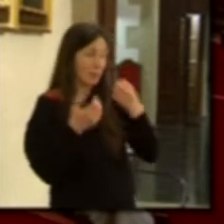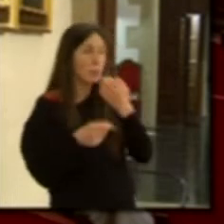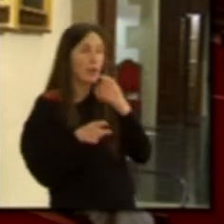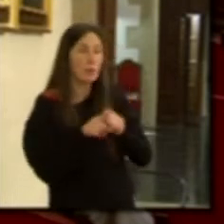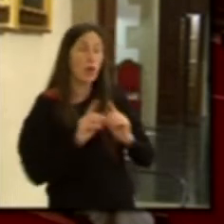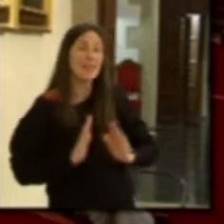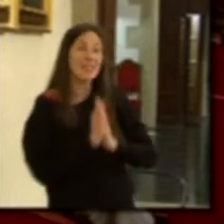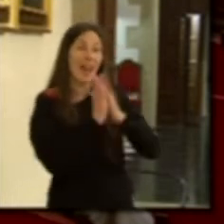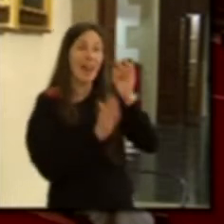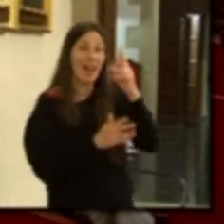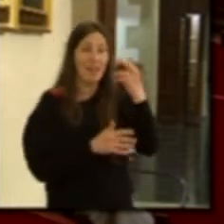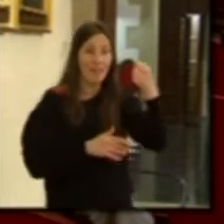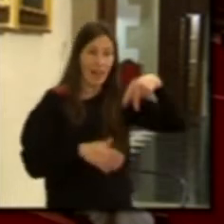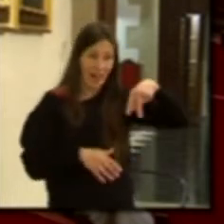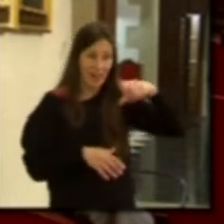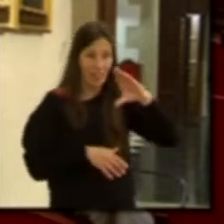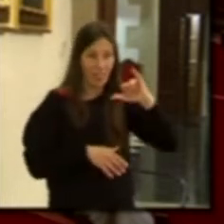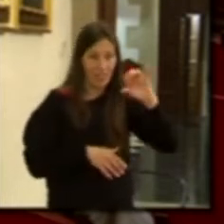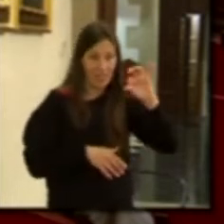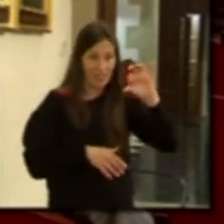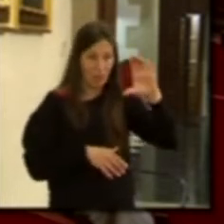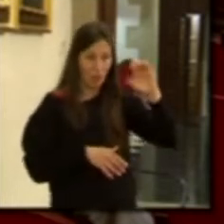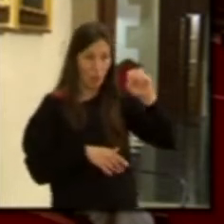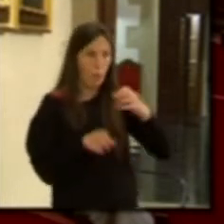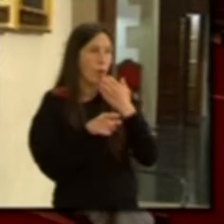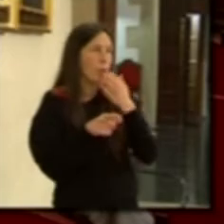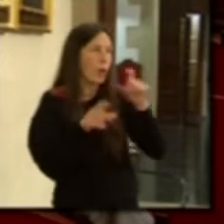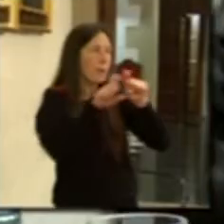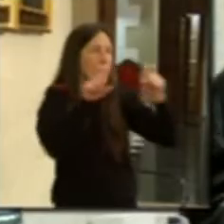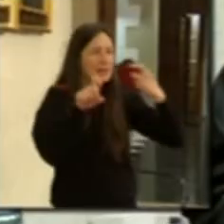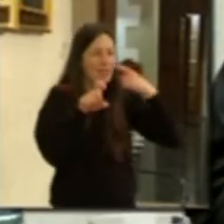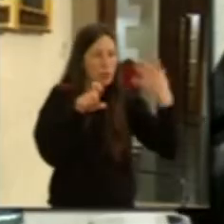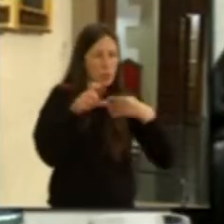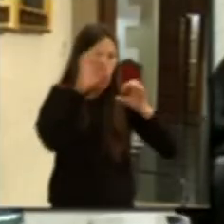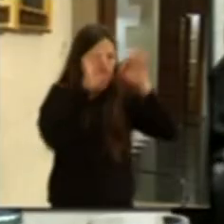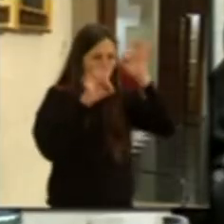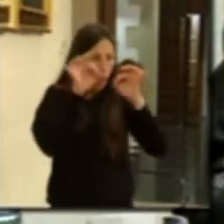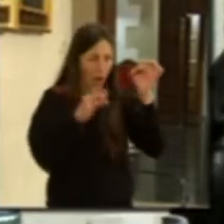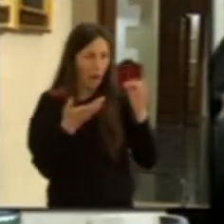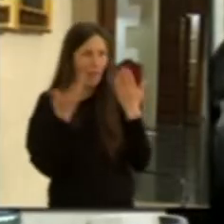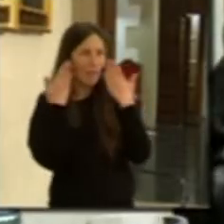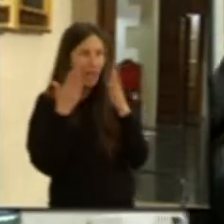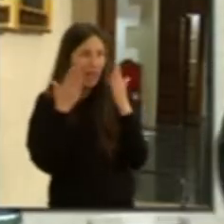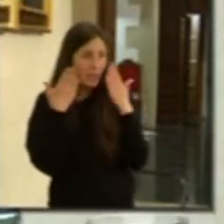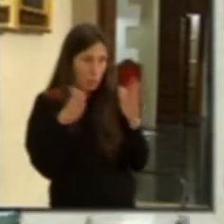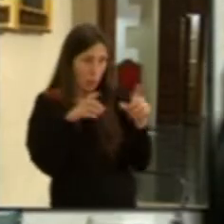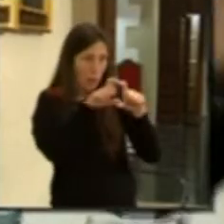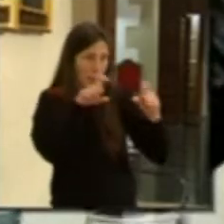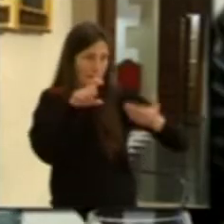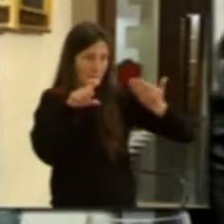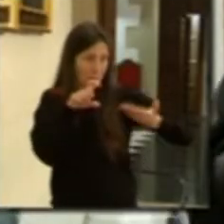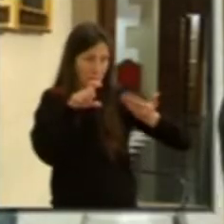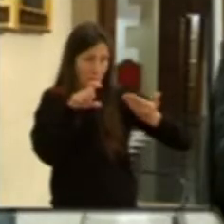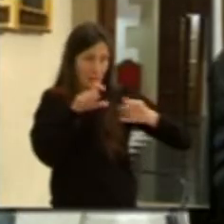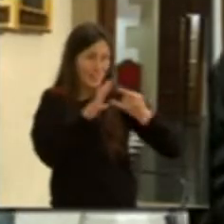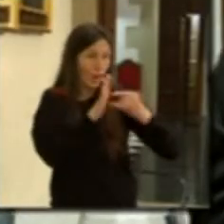avançades, en aquestes grans empreses, Facebook, Google, que estan allà instal·lades. Aquestes grans empreses, ja el mes de febrer, van